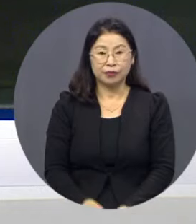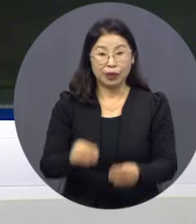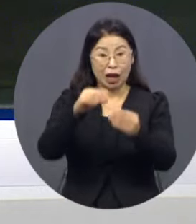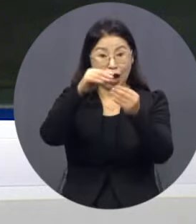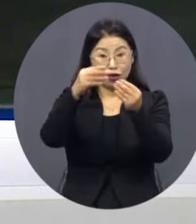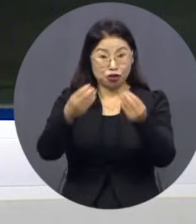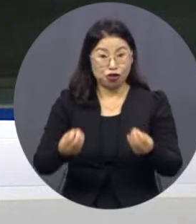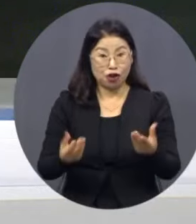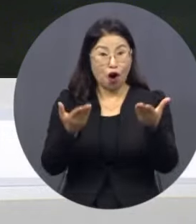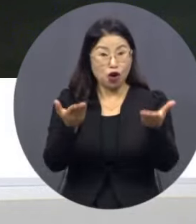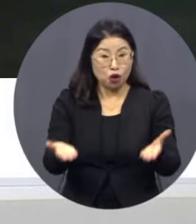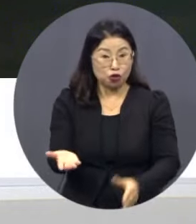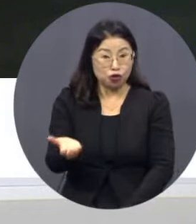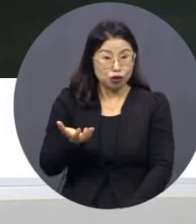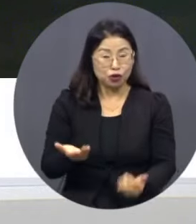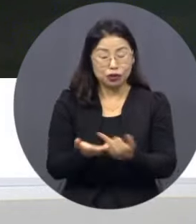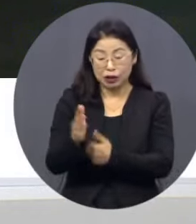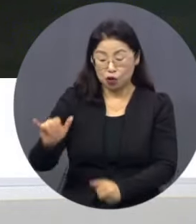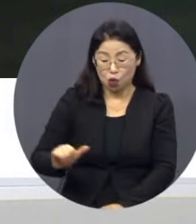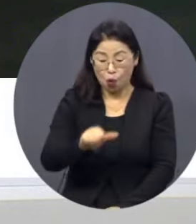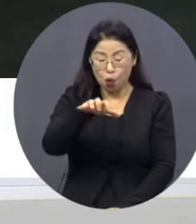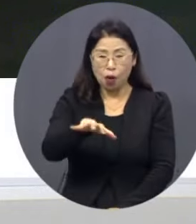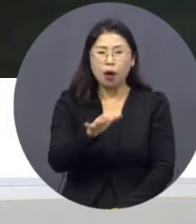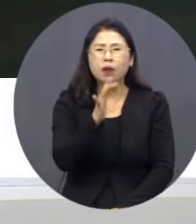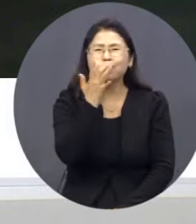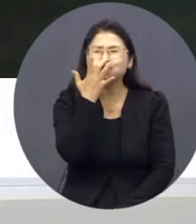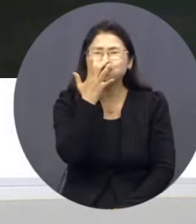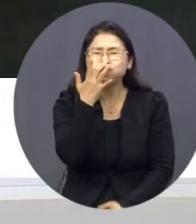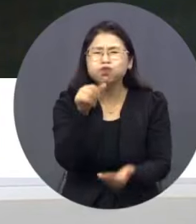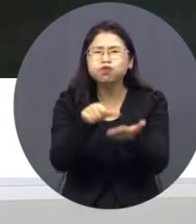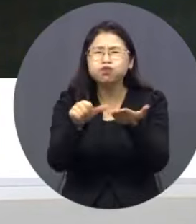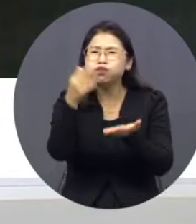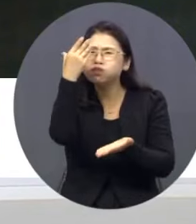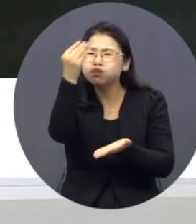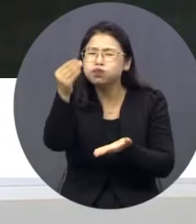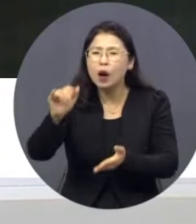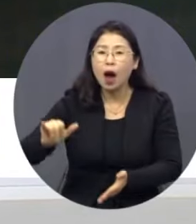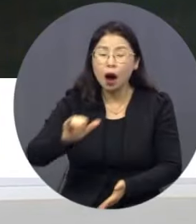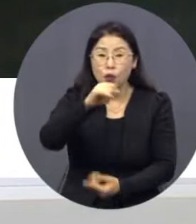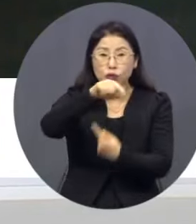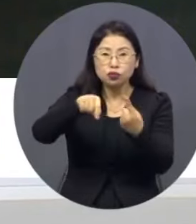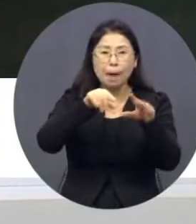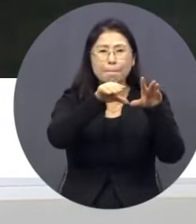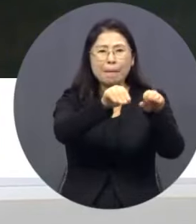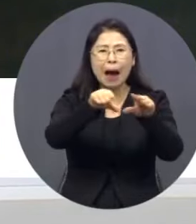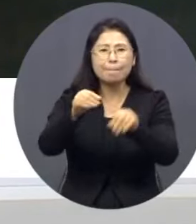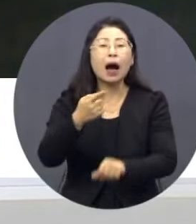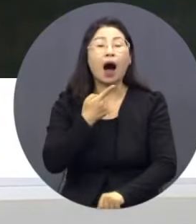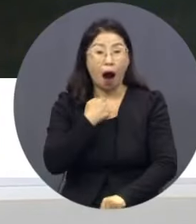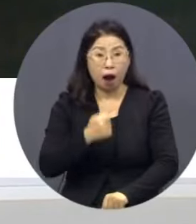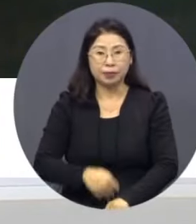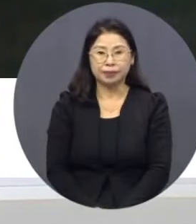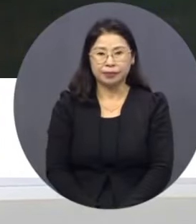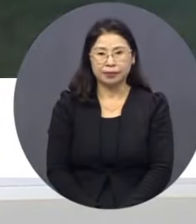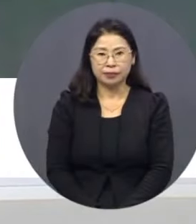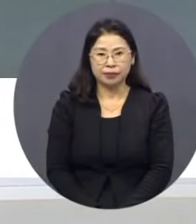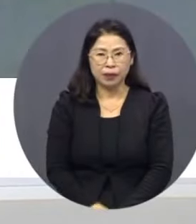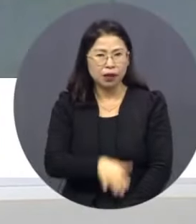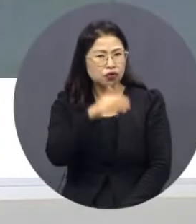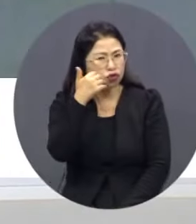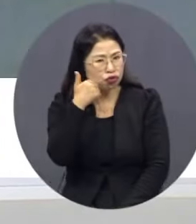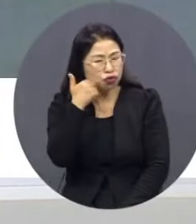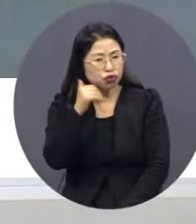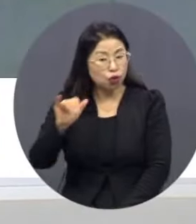추석 연휴 직전 제주공항에 미확인 비행물체가 나타나 항공기 운항이 중단되는 일이 있었는데요.